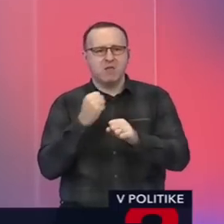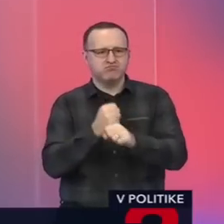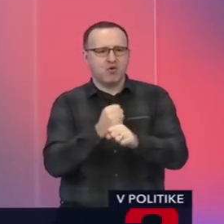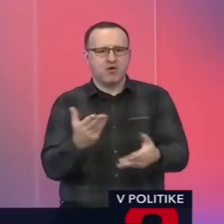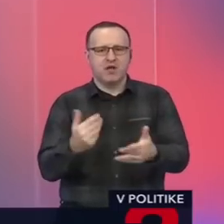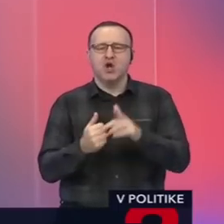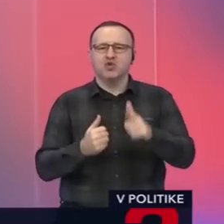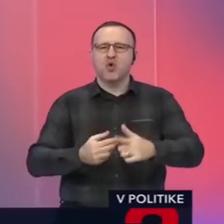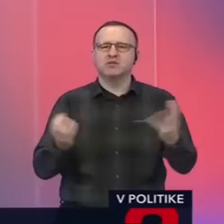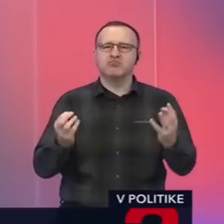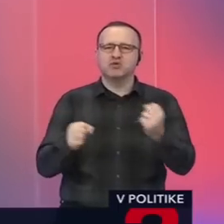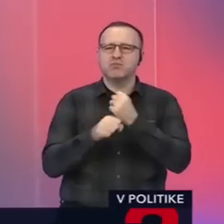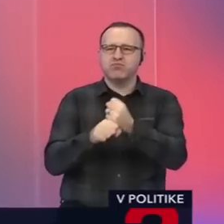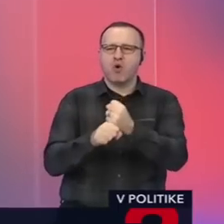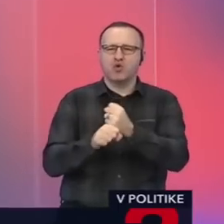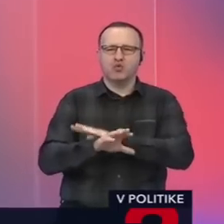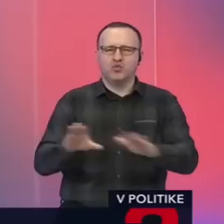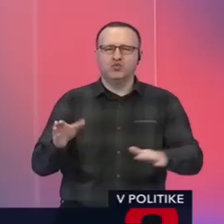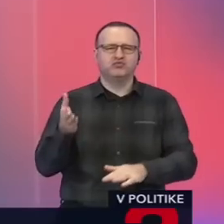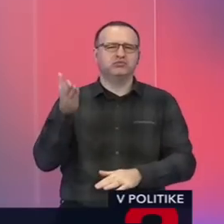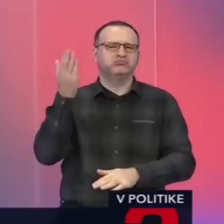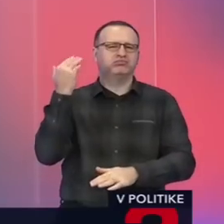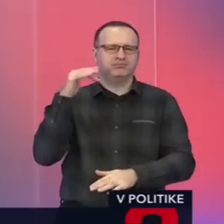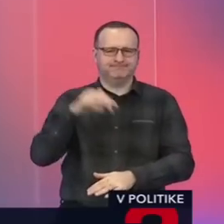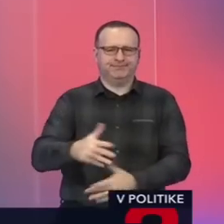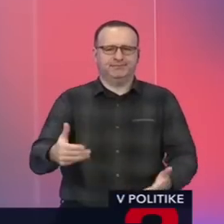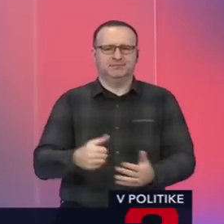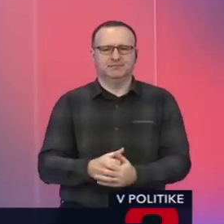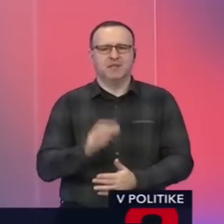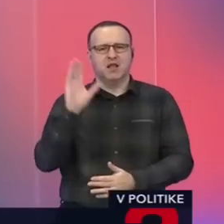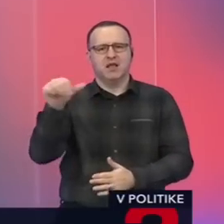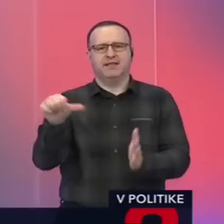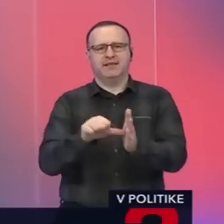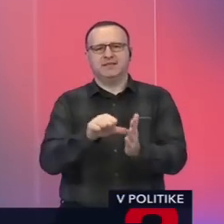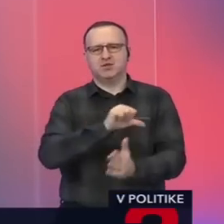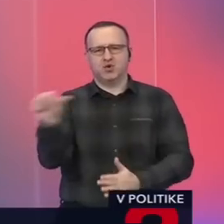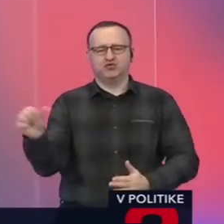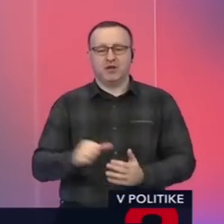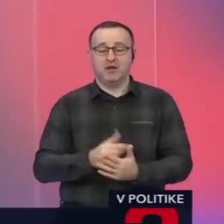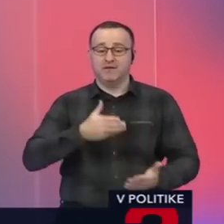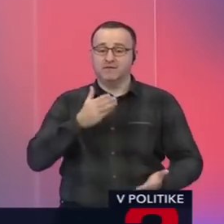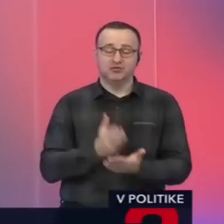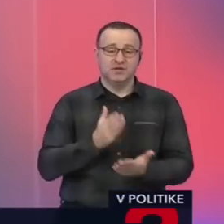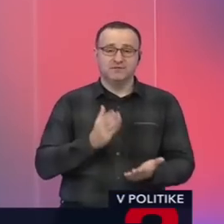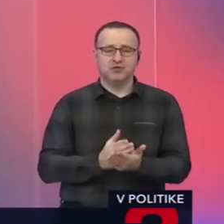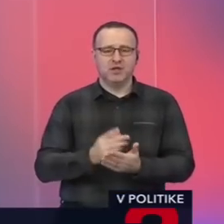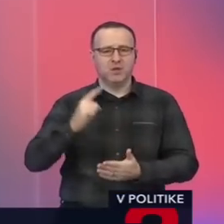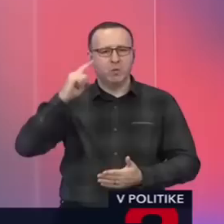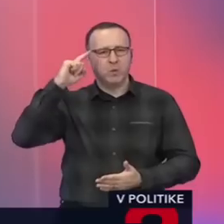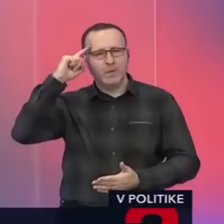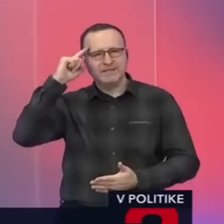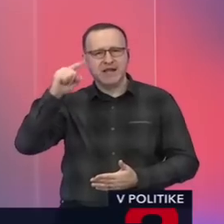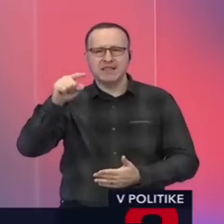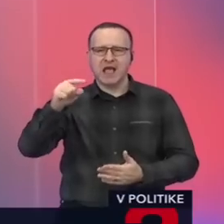spôsoby vedenia boja, ktoré tu už máme stáročia, a možno tisícročia. A vždy zámerom tohto